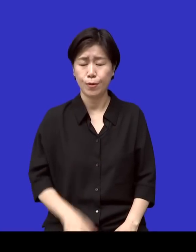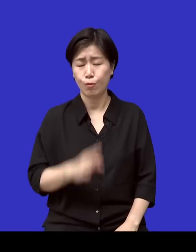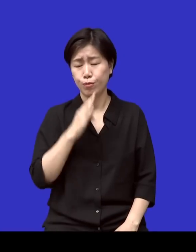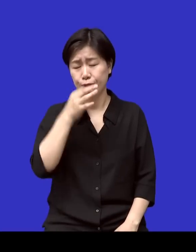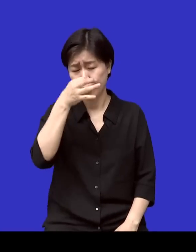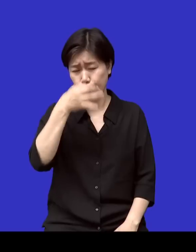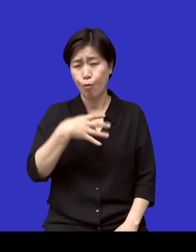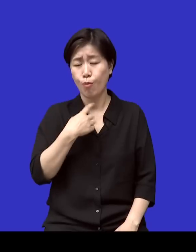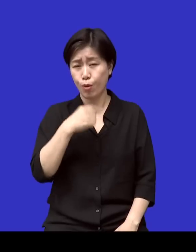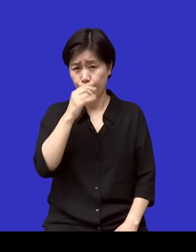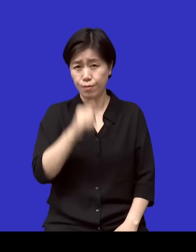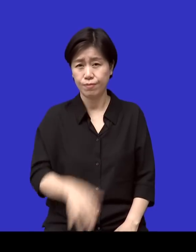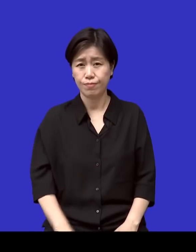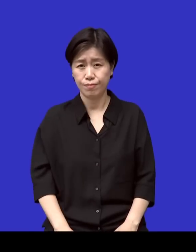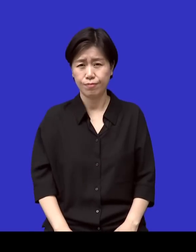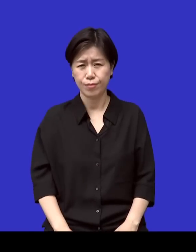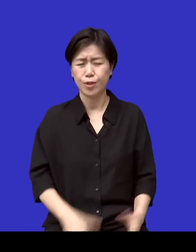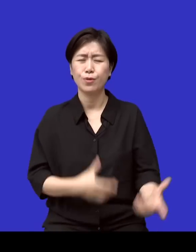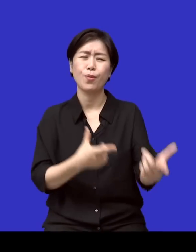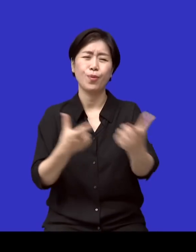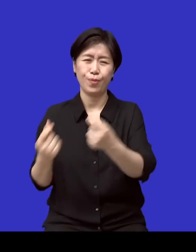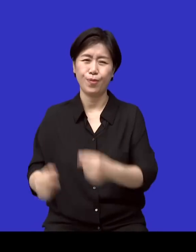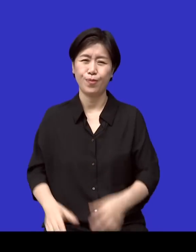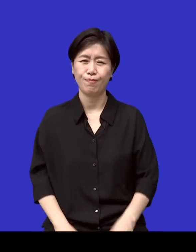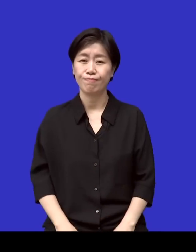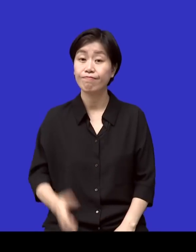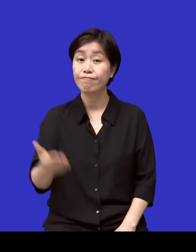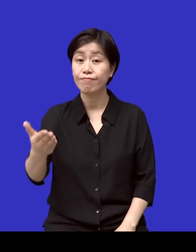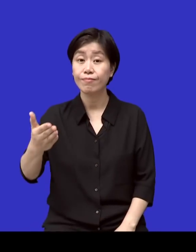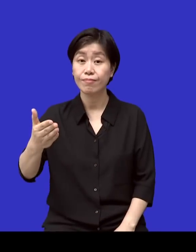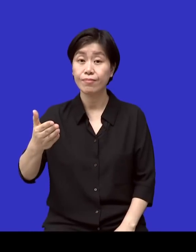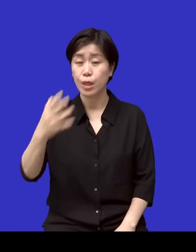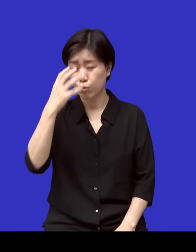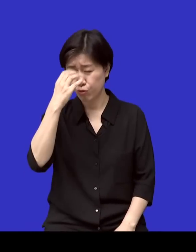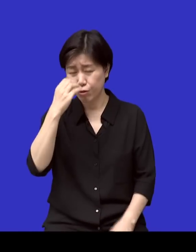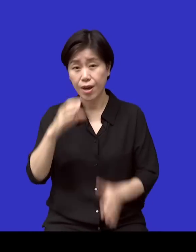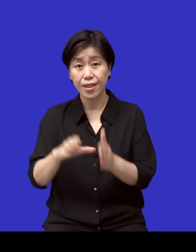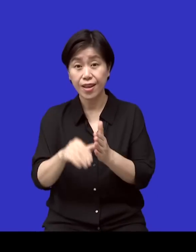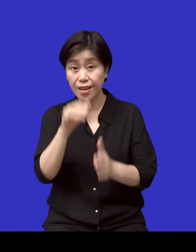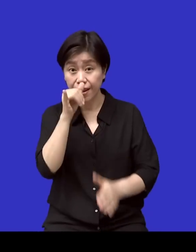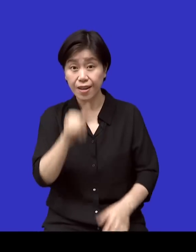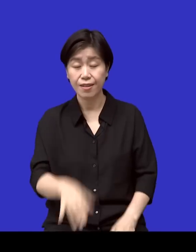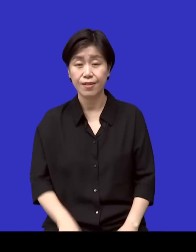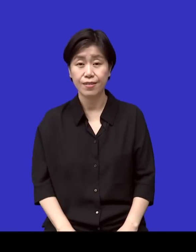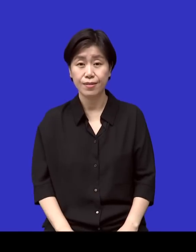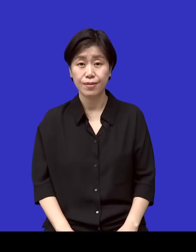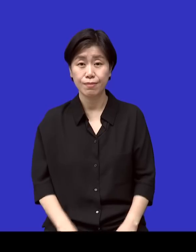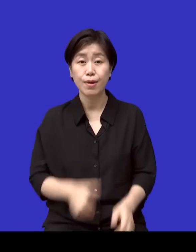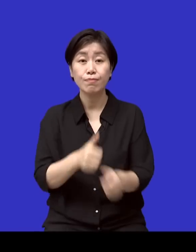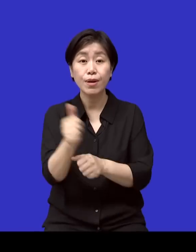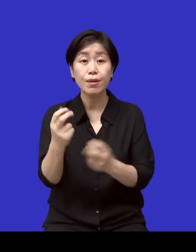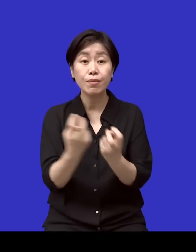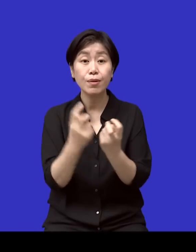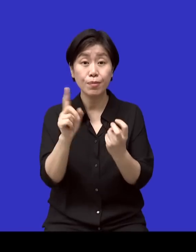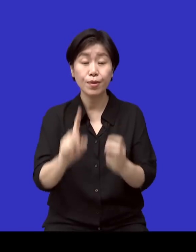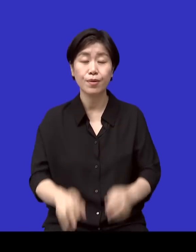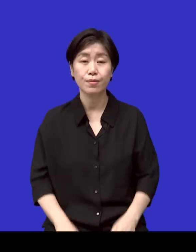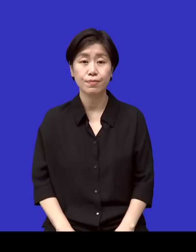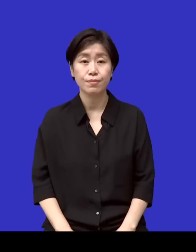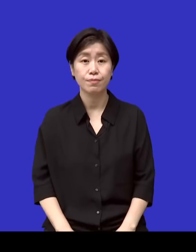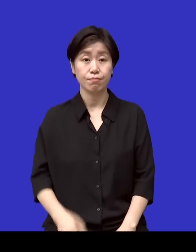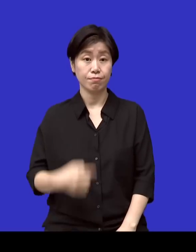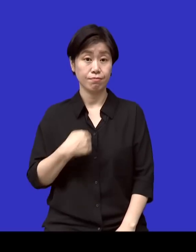힘들었어요. 누구에게나 찾아오죠. 슬럼프라는 거. 두 분은 슬럼프가 있었어요? 언제, 어떻게 극복했어요? 범규 씨?